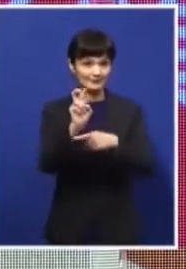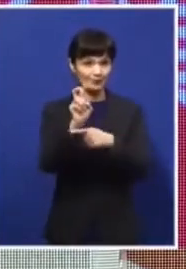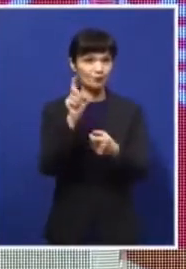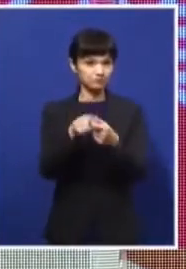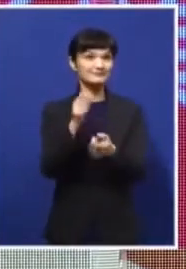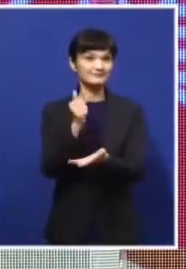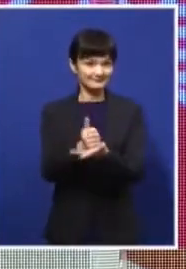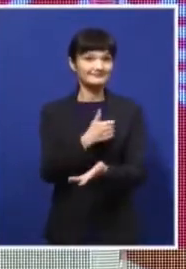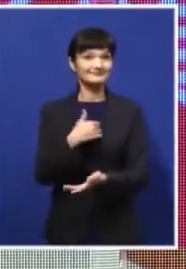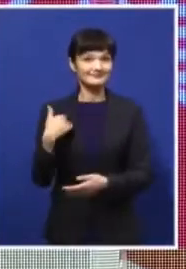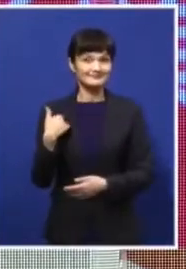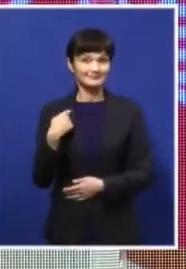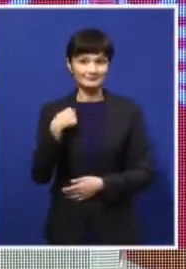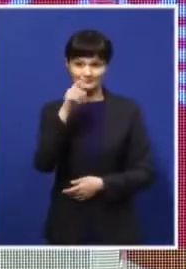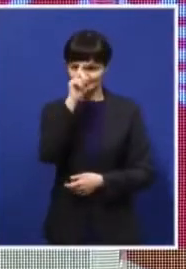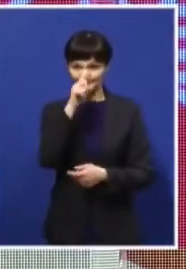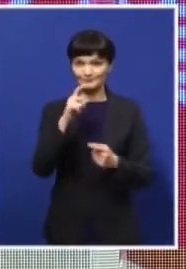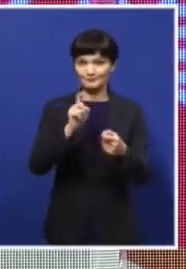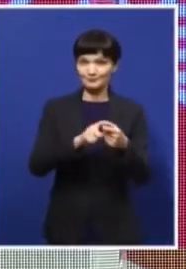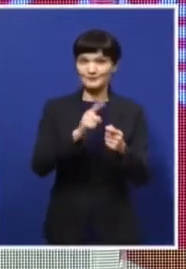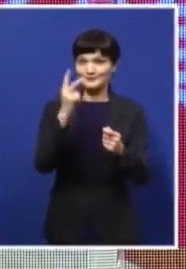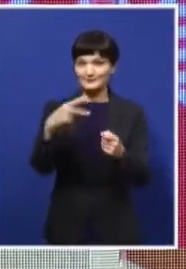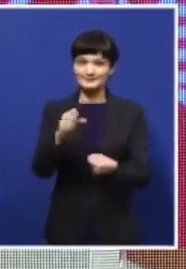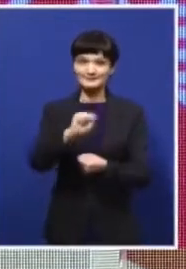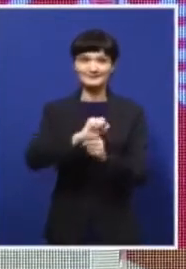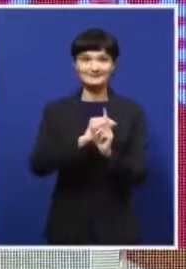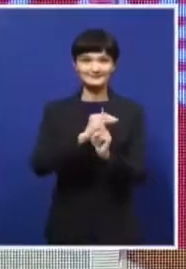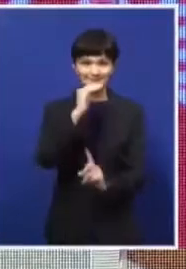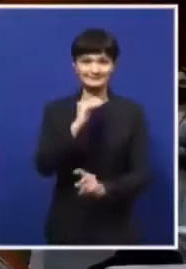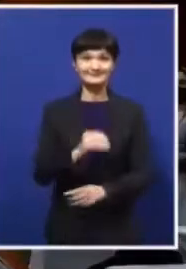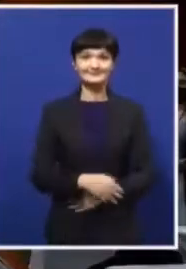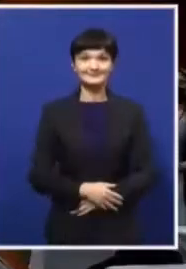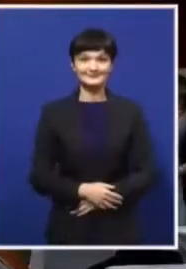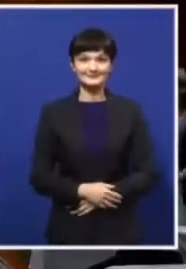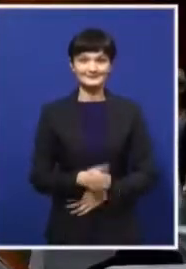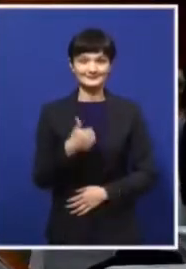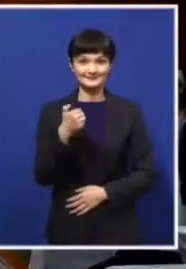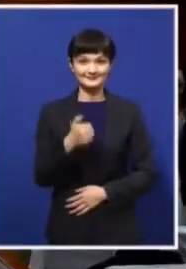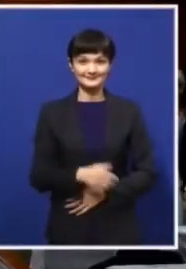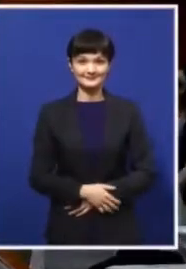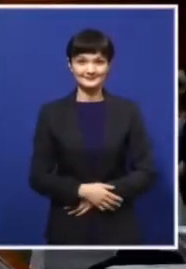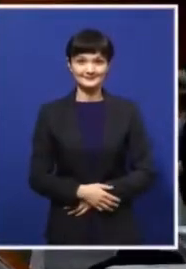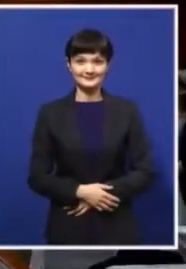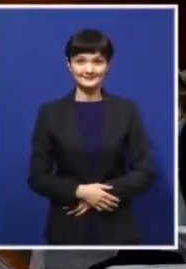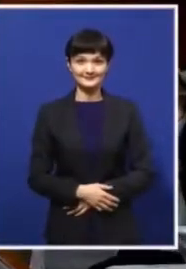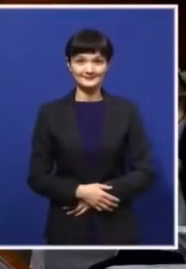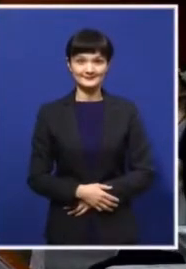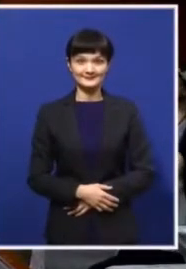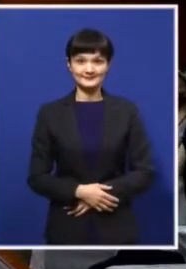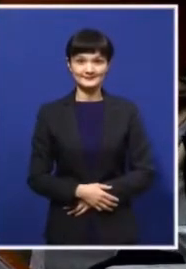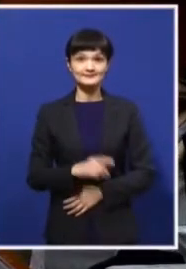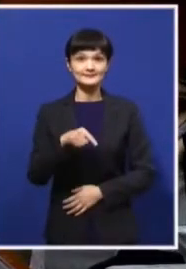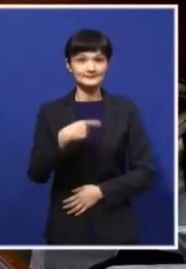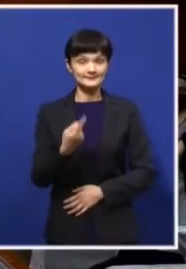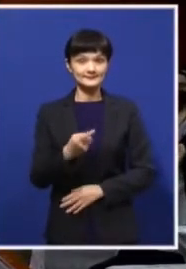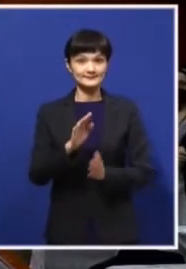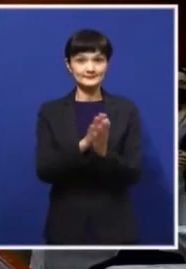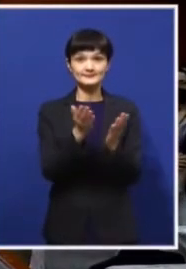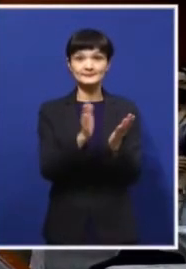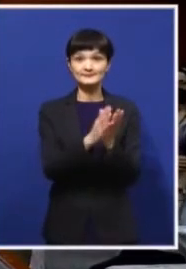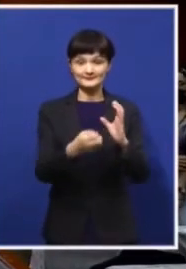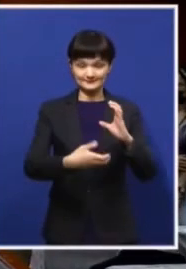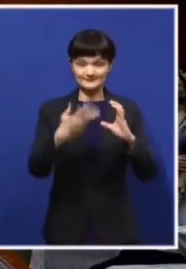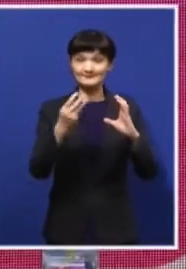望当然冲刺更高的一个比率来努力。谢谢。 好，那在第三页的右